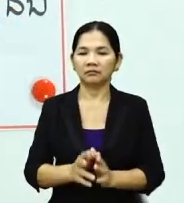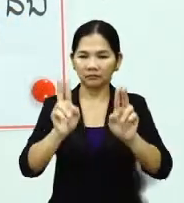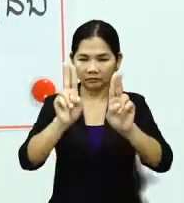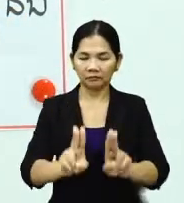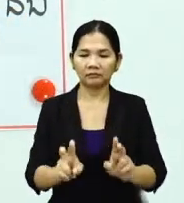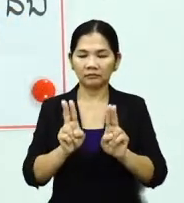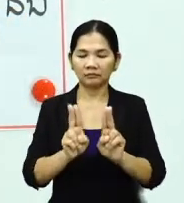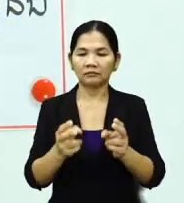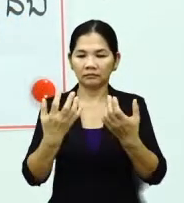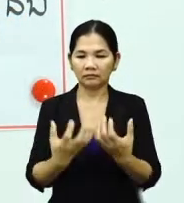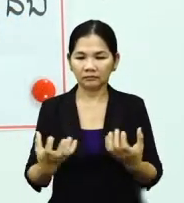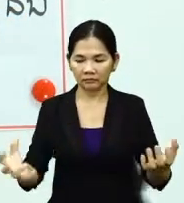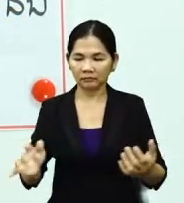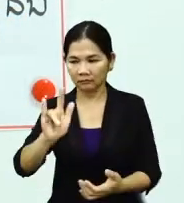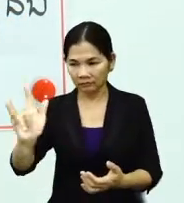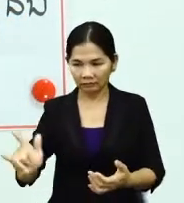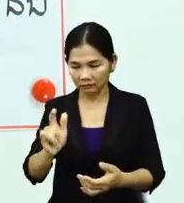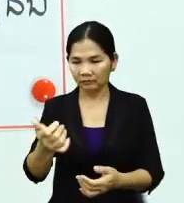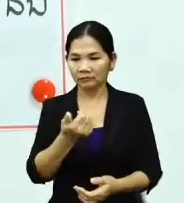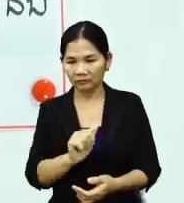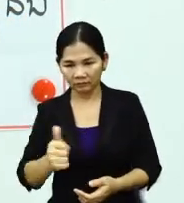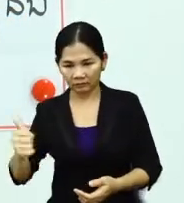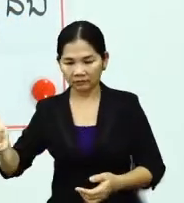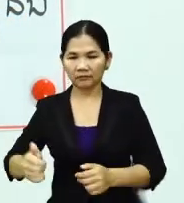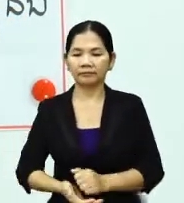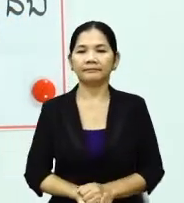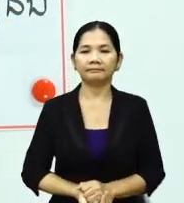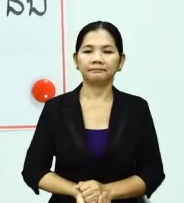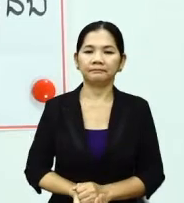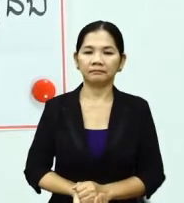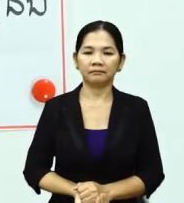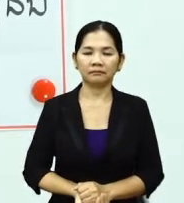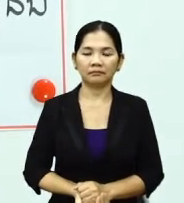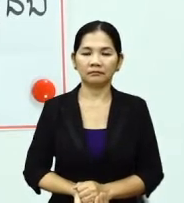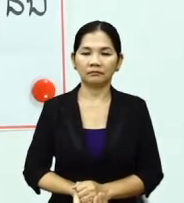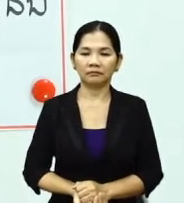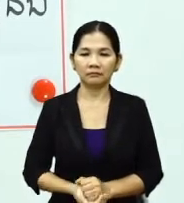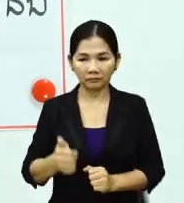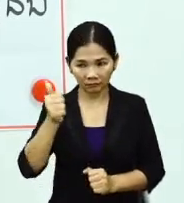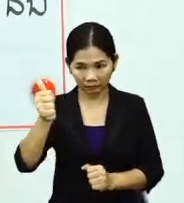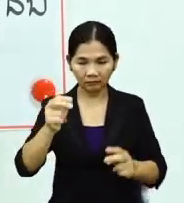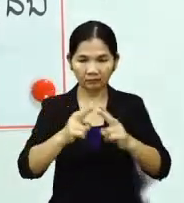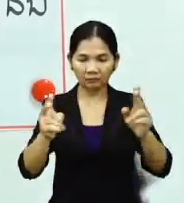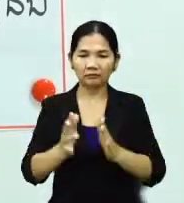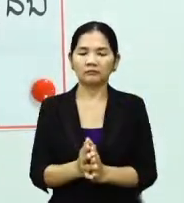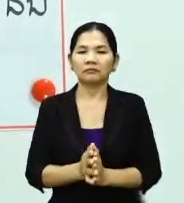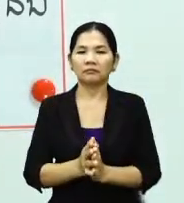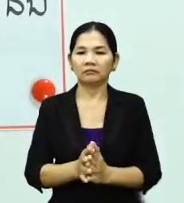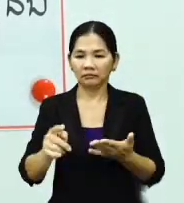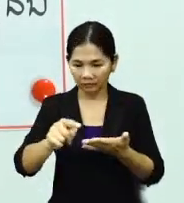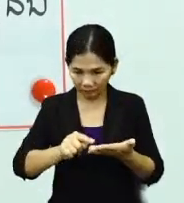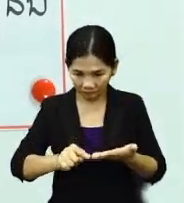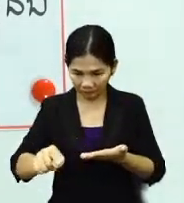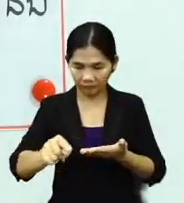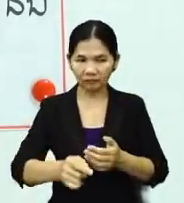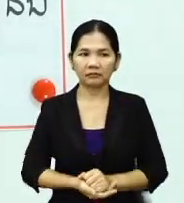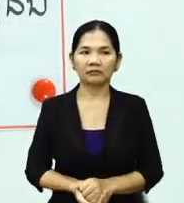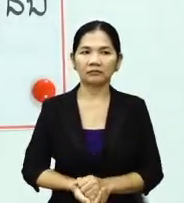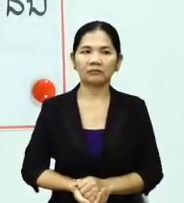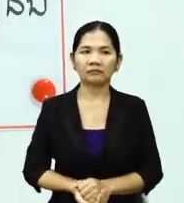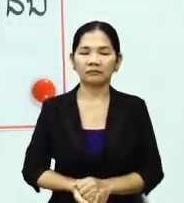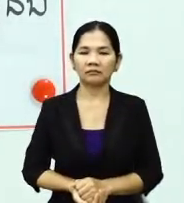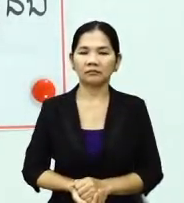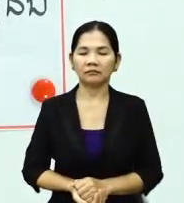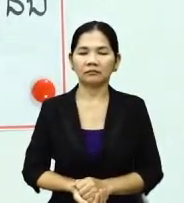tính ấy vẫn pra sen sen chá là ổn nà bà trâm trái con cú xin nhạc kì nè con nè